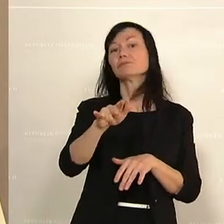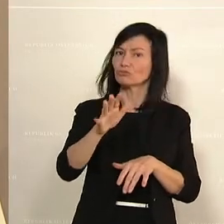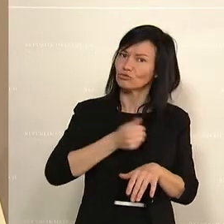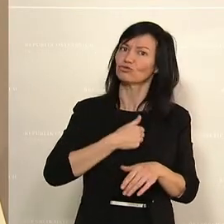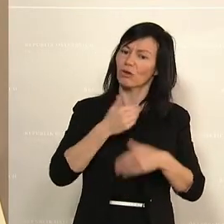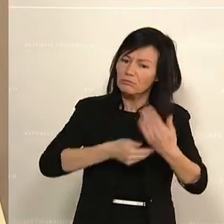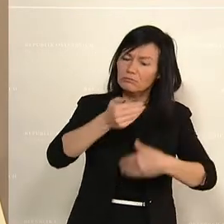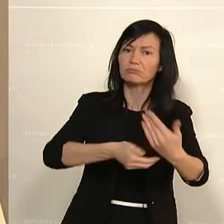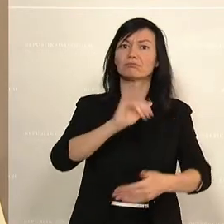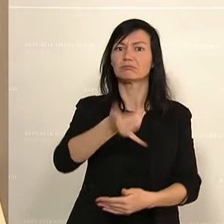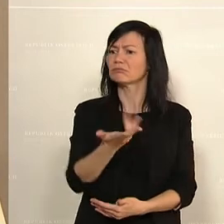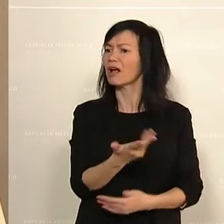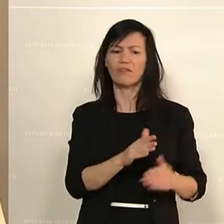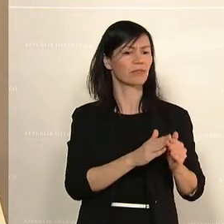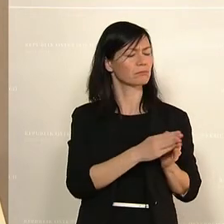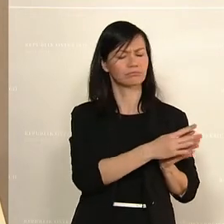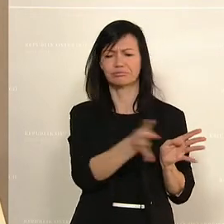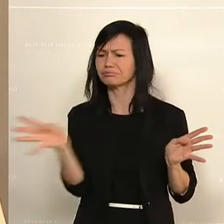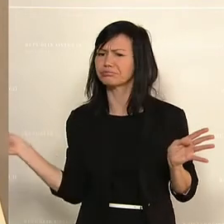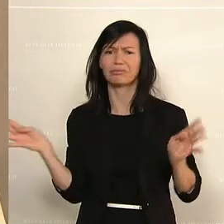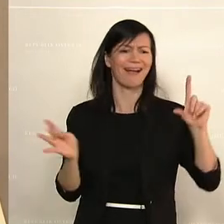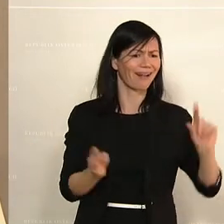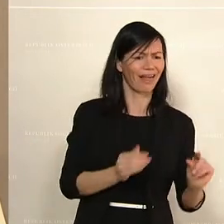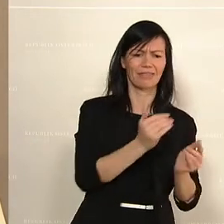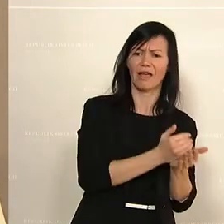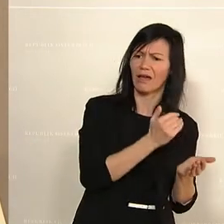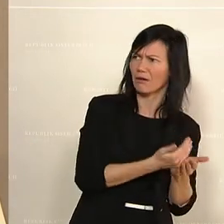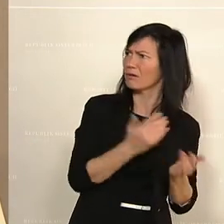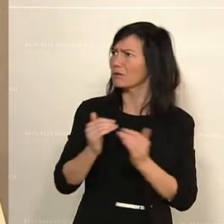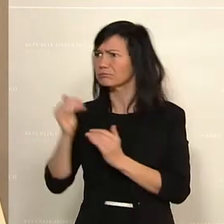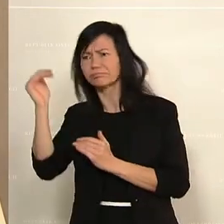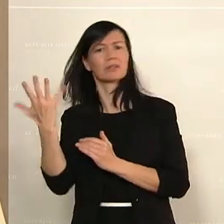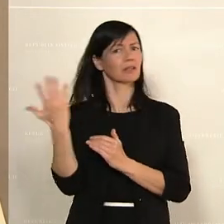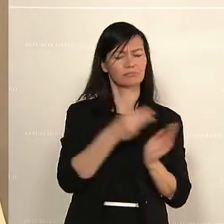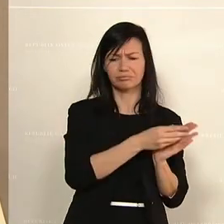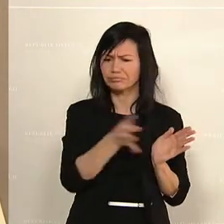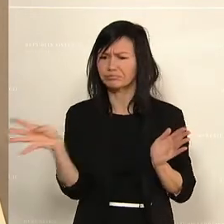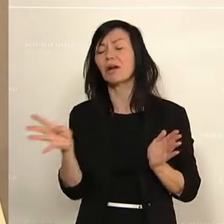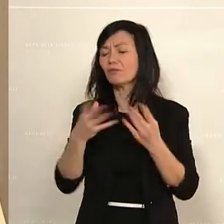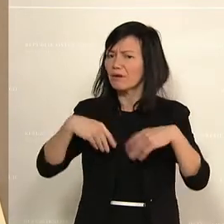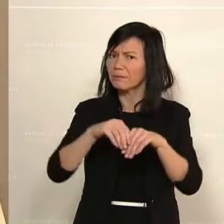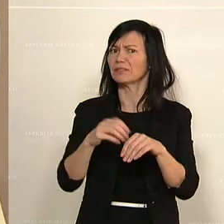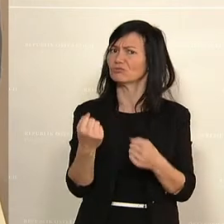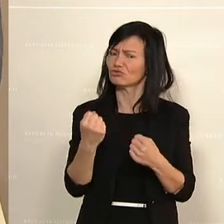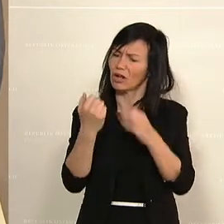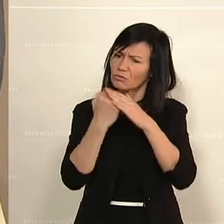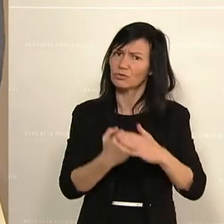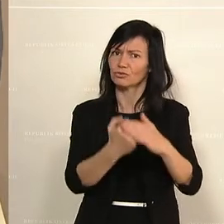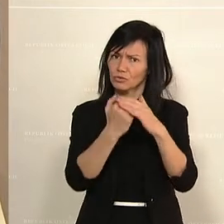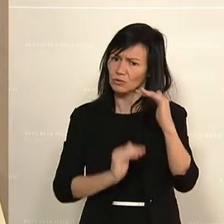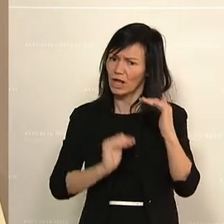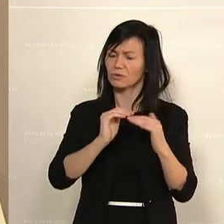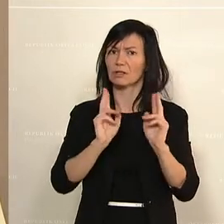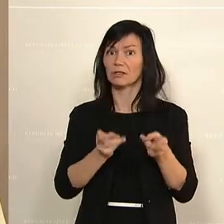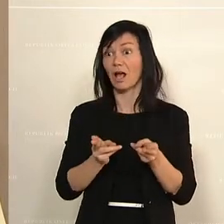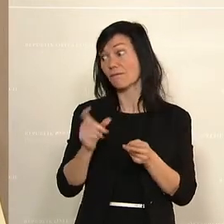kleinen Einkommen hin entsprechend unterstützen, Familien massiv fördern. Und am Wochenende wurde von der Regierung vorgeschlagen, Frau Bundesminister, es